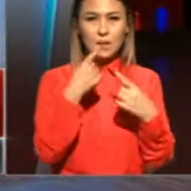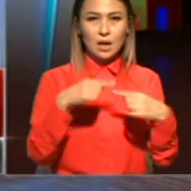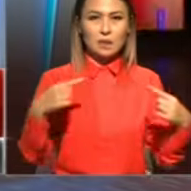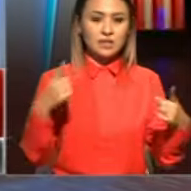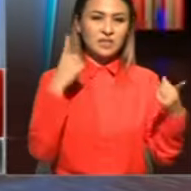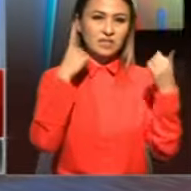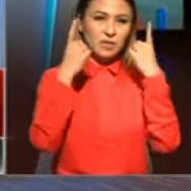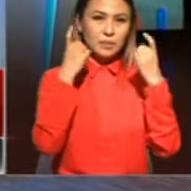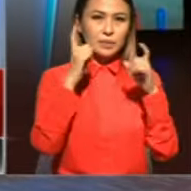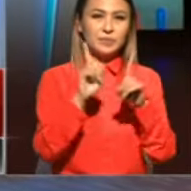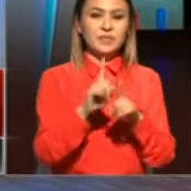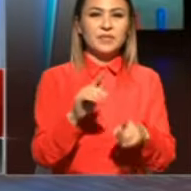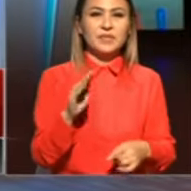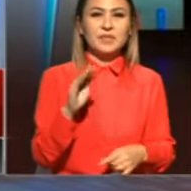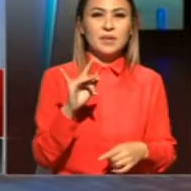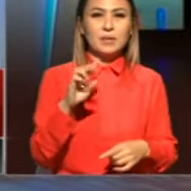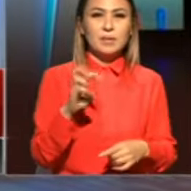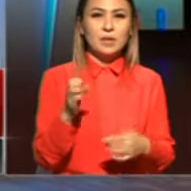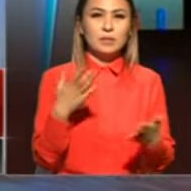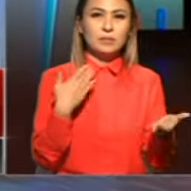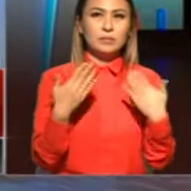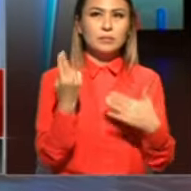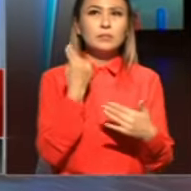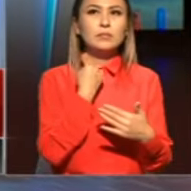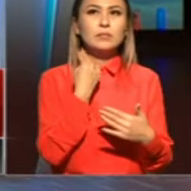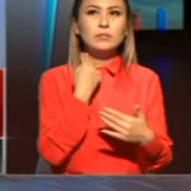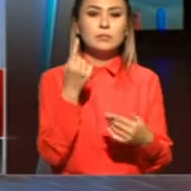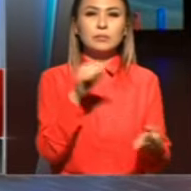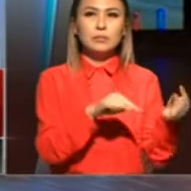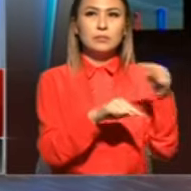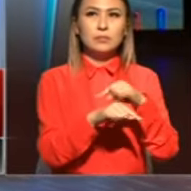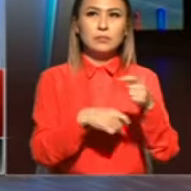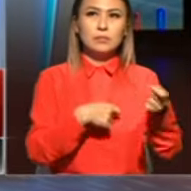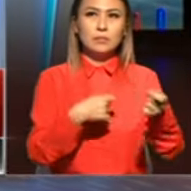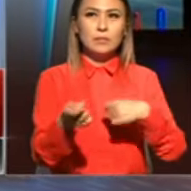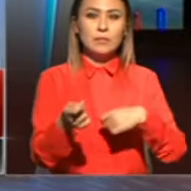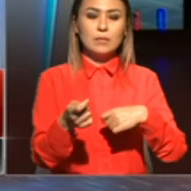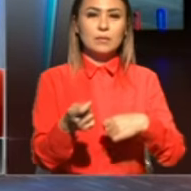бар. Жаңа сіз айттыңыз ғой, фирмааралық қарыздар деп берешектер. Сосын